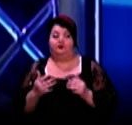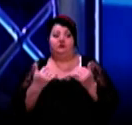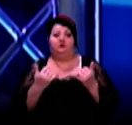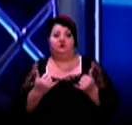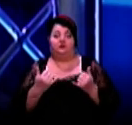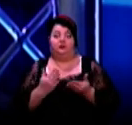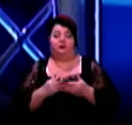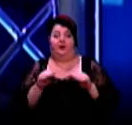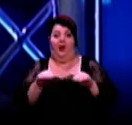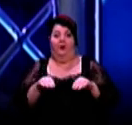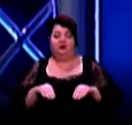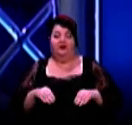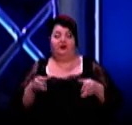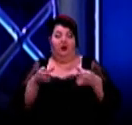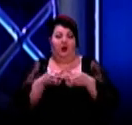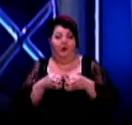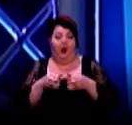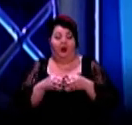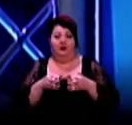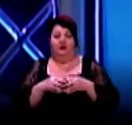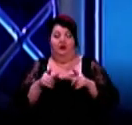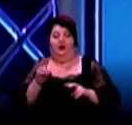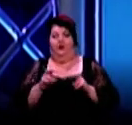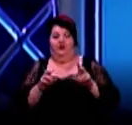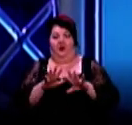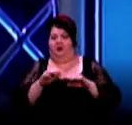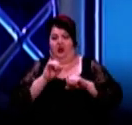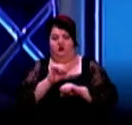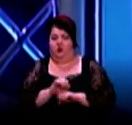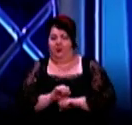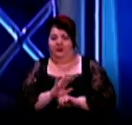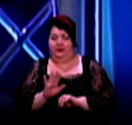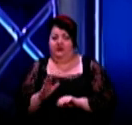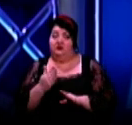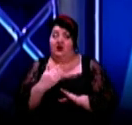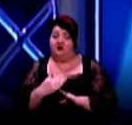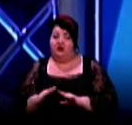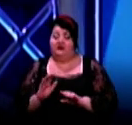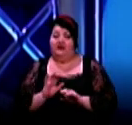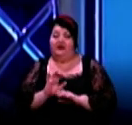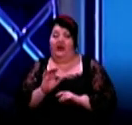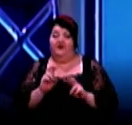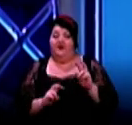зараз іде посівна кампанія, то ці підприємства не зупинилися. Частина виробництва